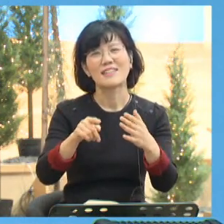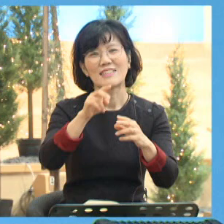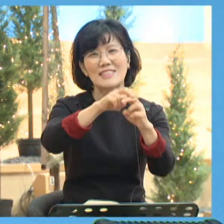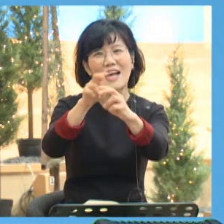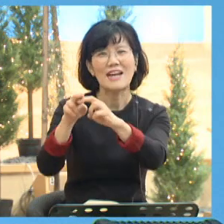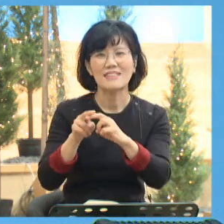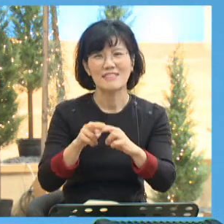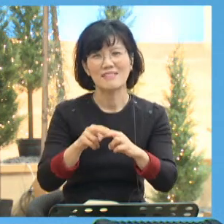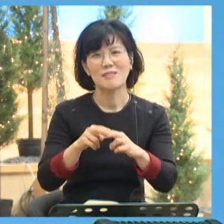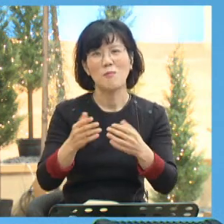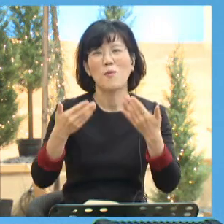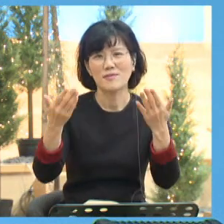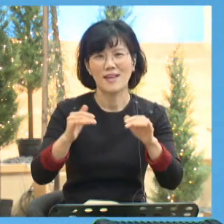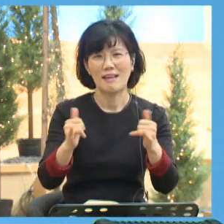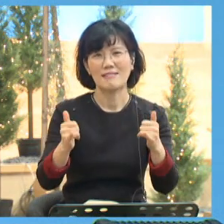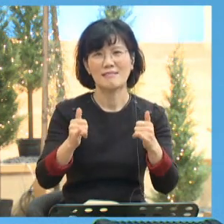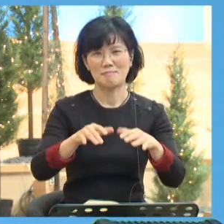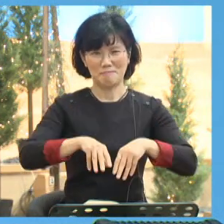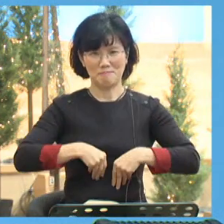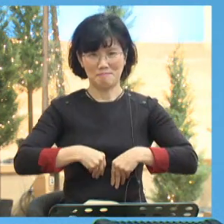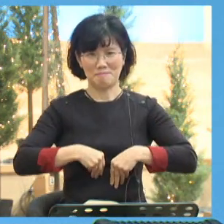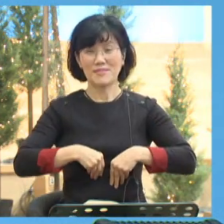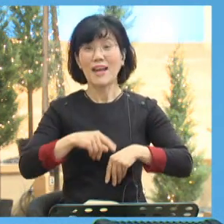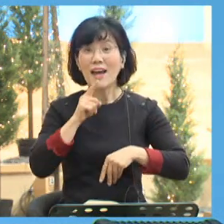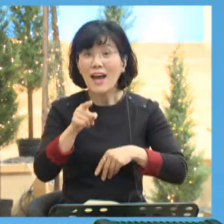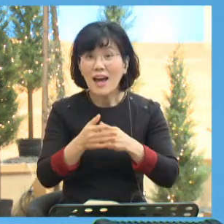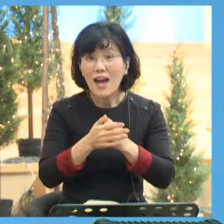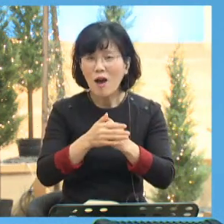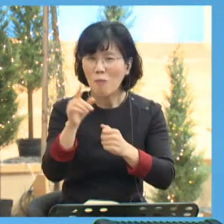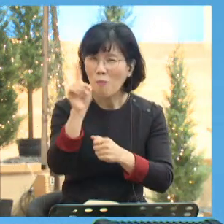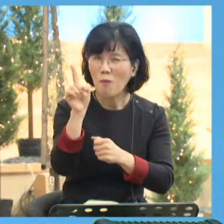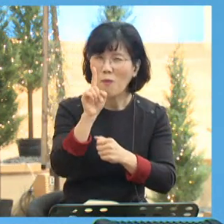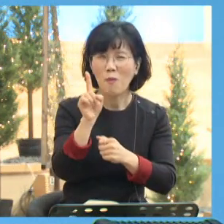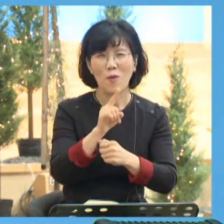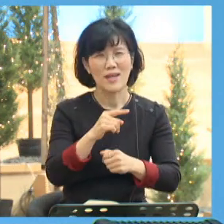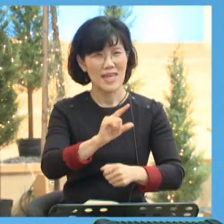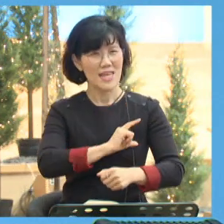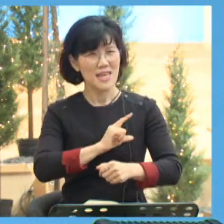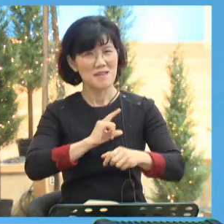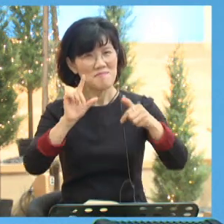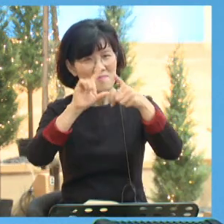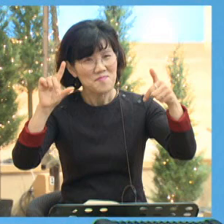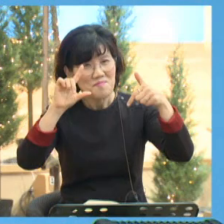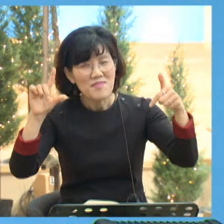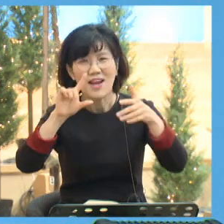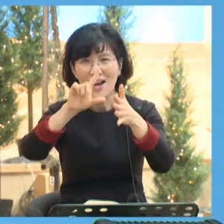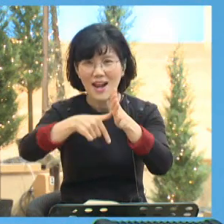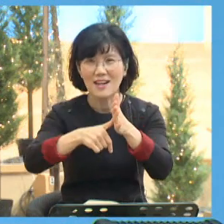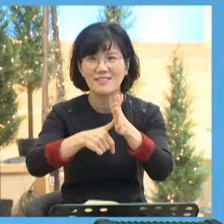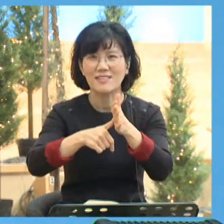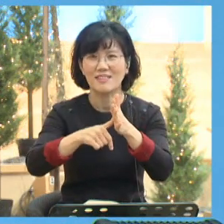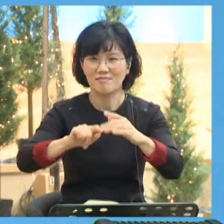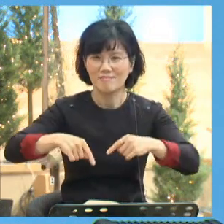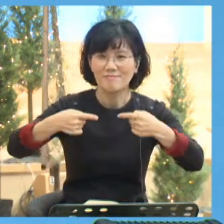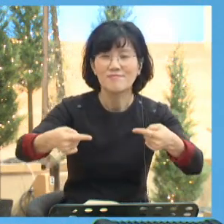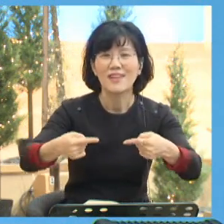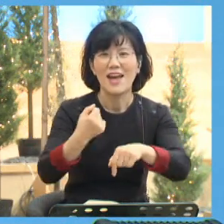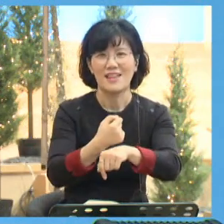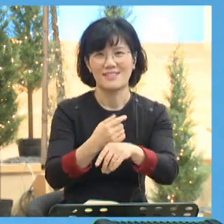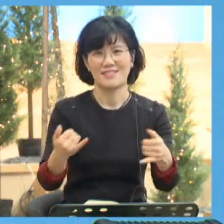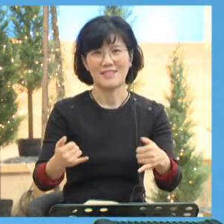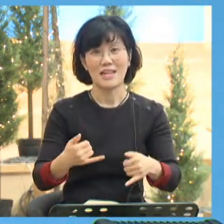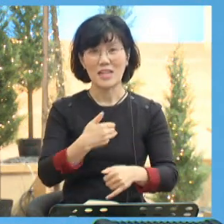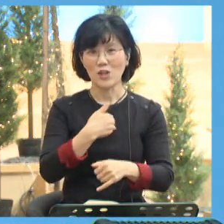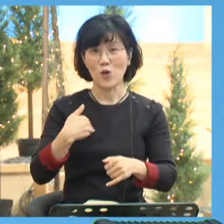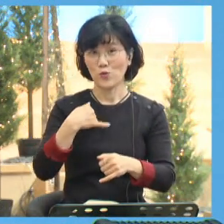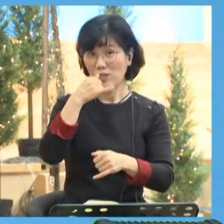척 하면서 그냥 지침 뚝 떼고 있다가 뭔가 이름을 낼 만한 자리에는 머리를 들이미는 그런 여유가